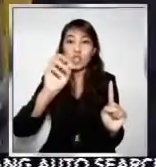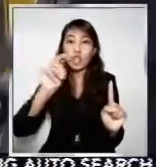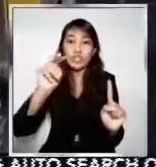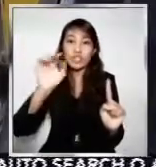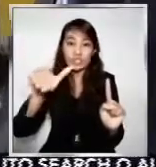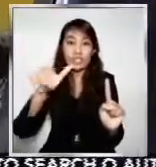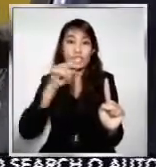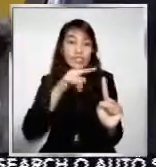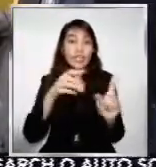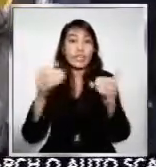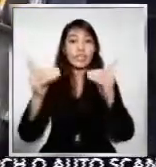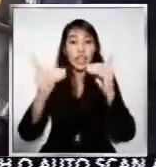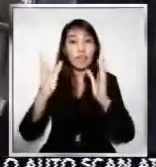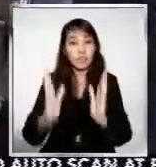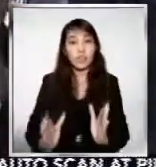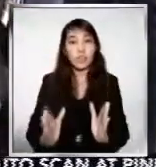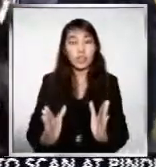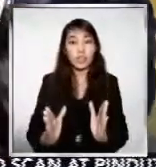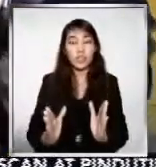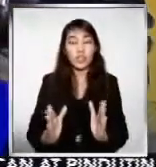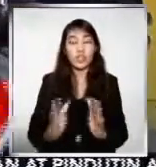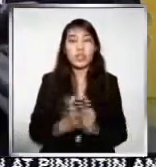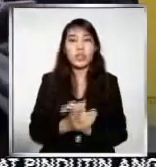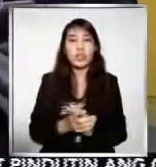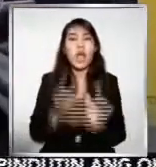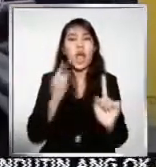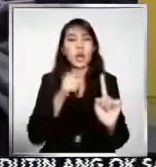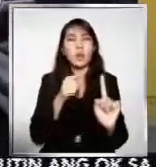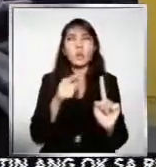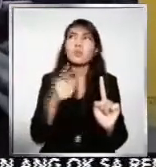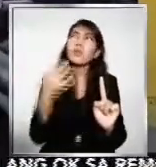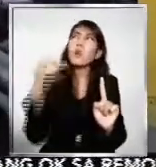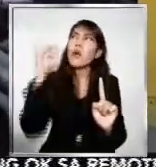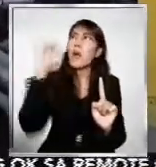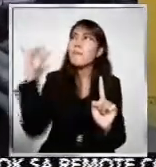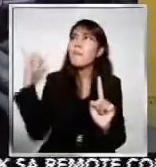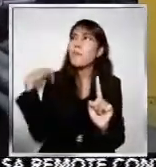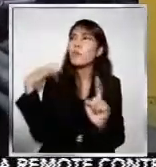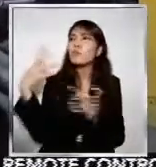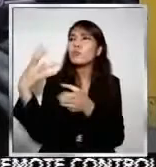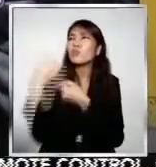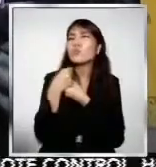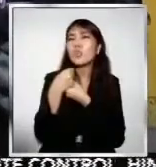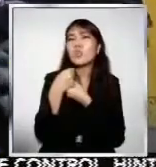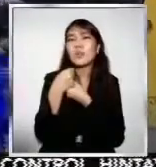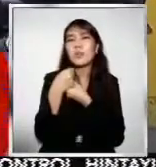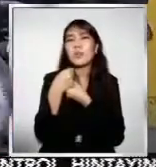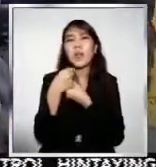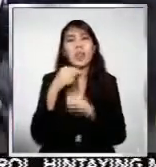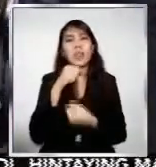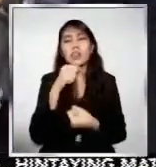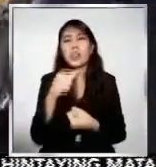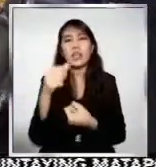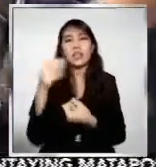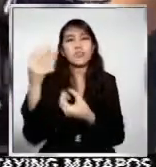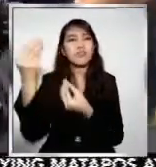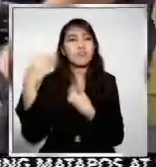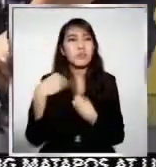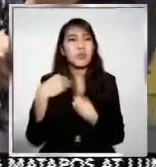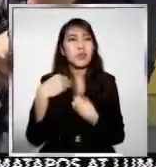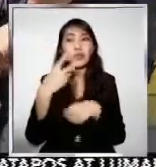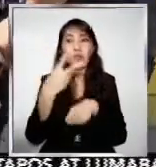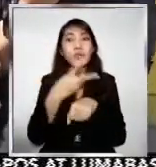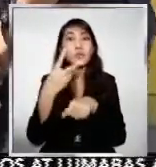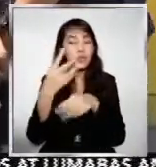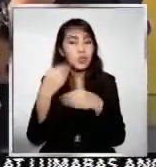tanod. Kahapon ko lang natanggap eh. Kasi naman sinabi sa akin na ano, na may makukuha ko sa SSS. Okay. Driver po